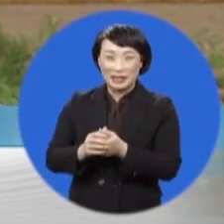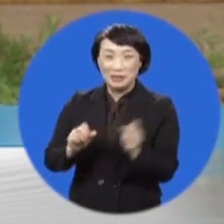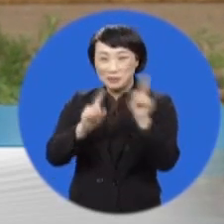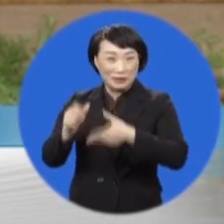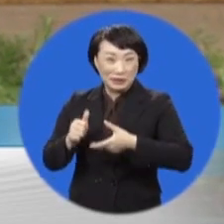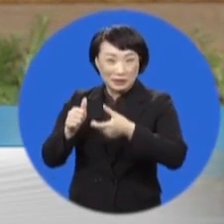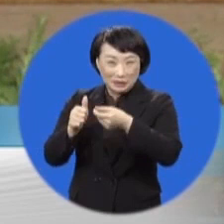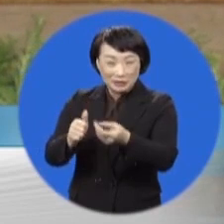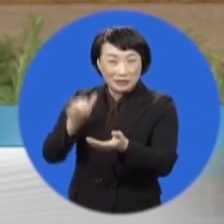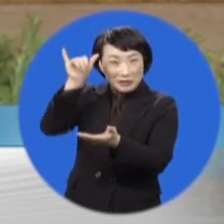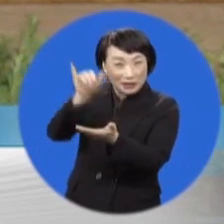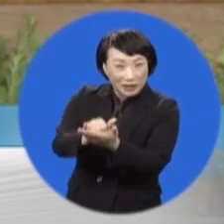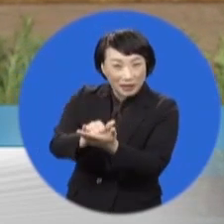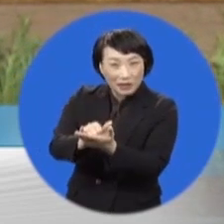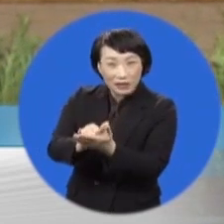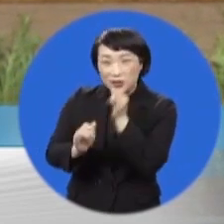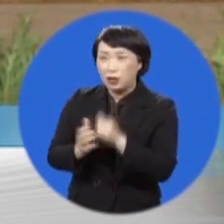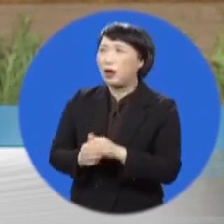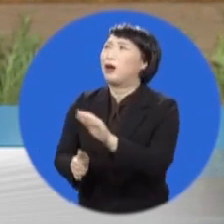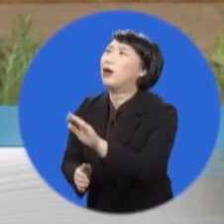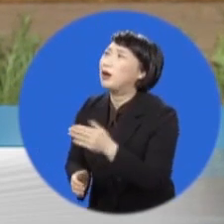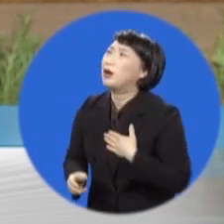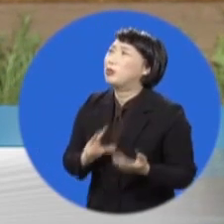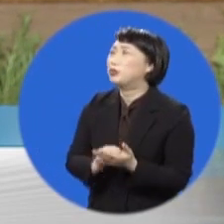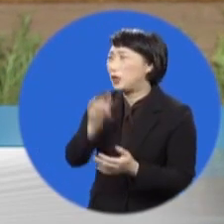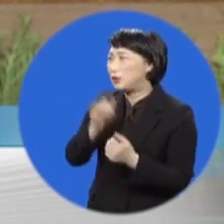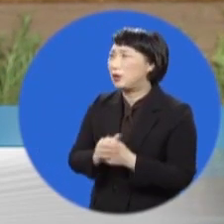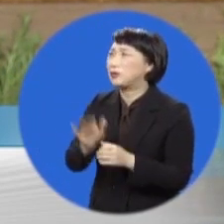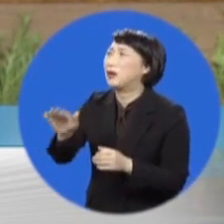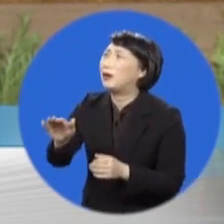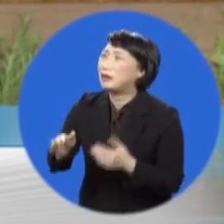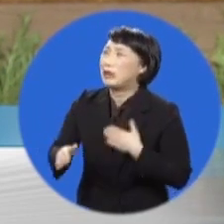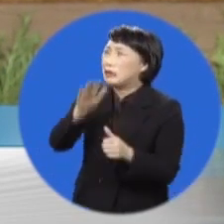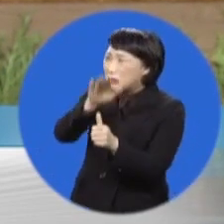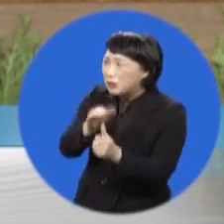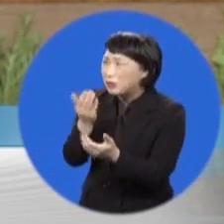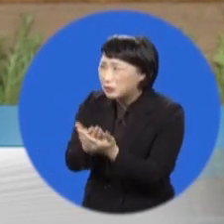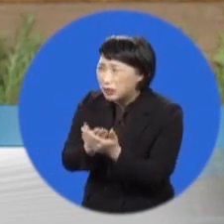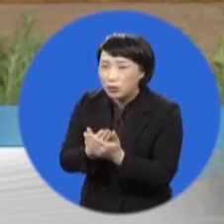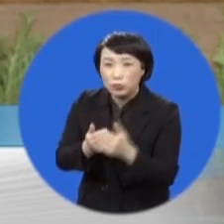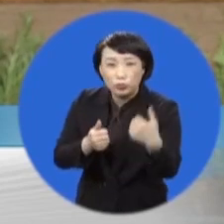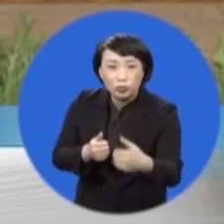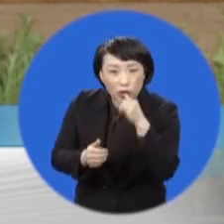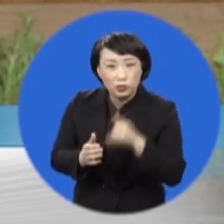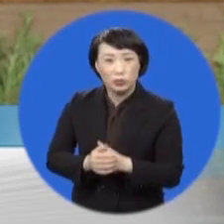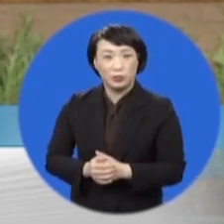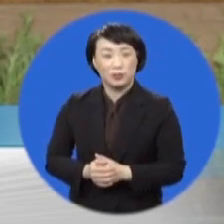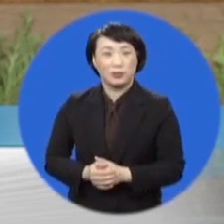보면 이루 이룬 문제가 있습니다 저 강사님 기도해 주시기 바랍니다